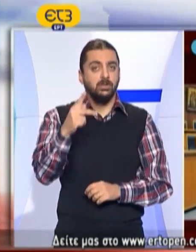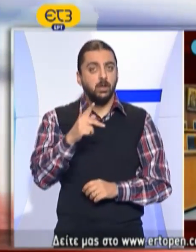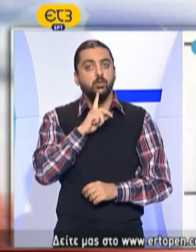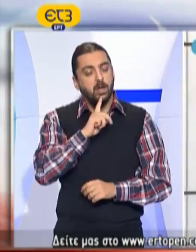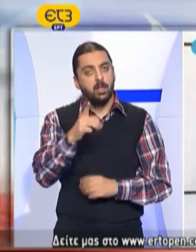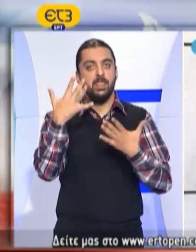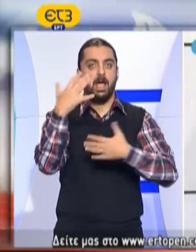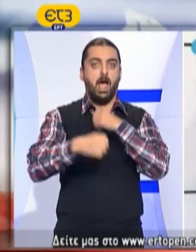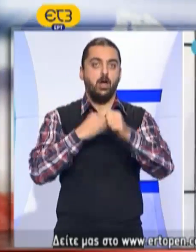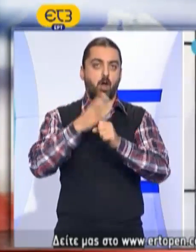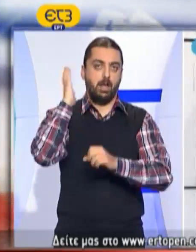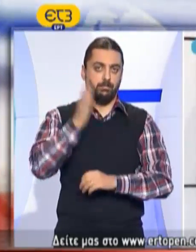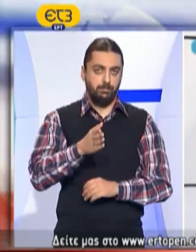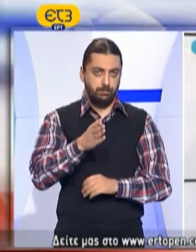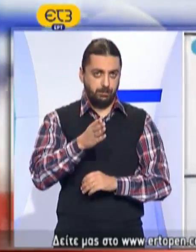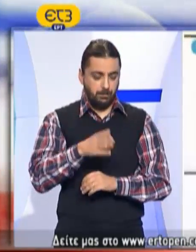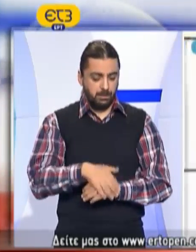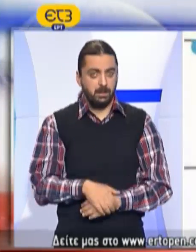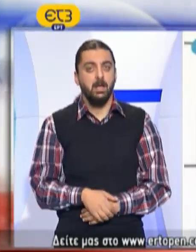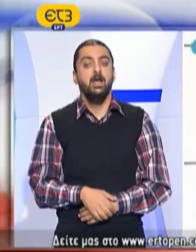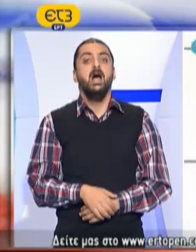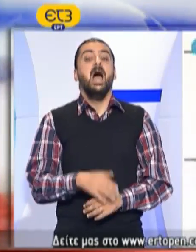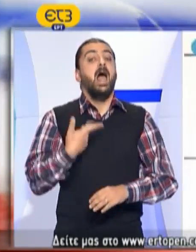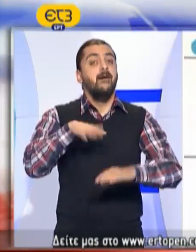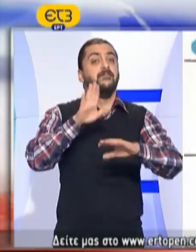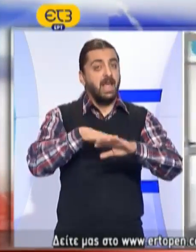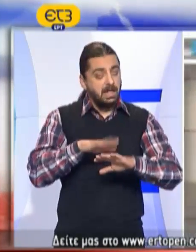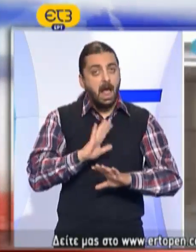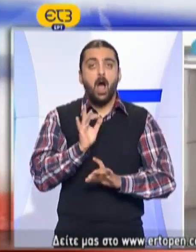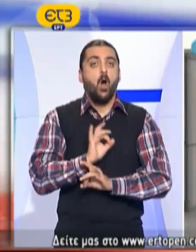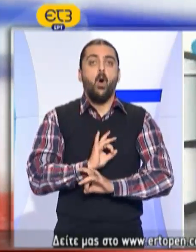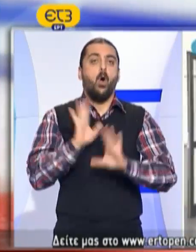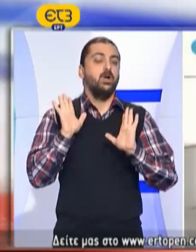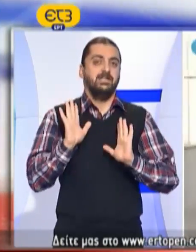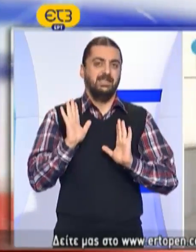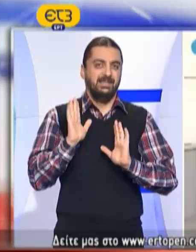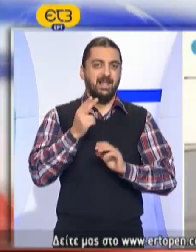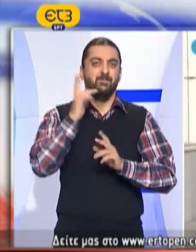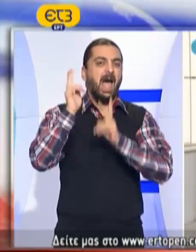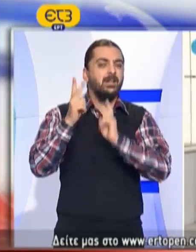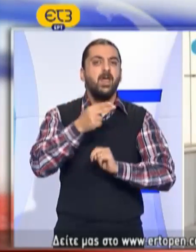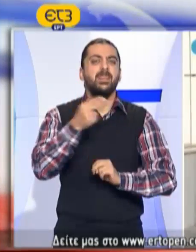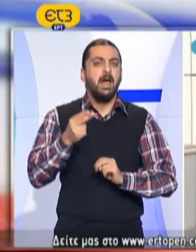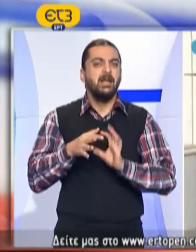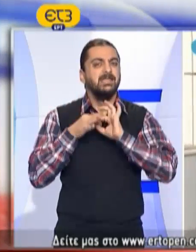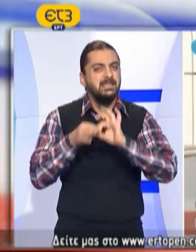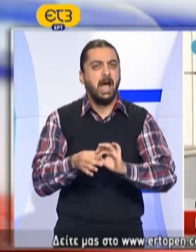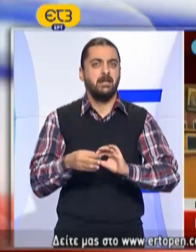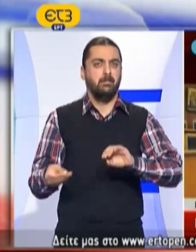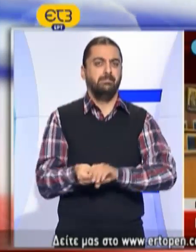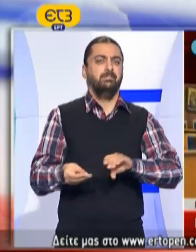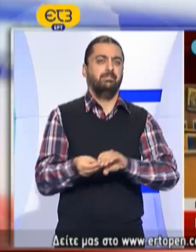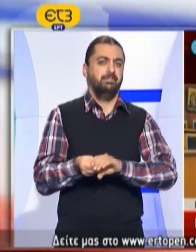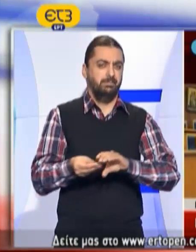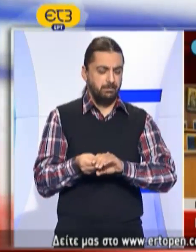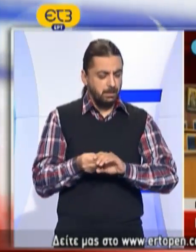έτη. Ένοχοι, χωρίς την επιβαρυντική περίσταση της διάπραξης κατ' επάγγελμα νομιμοποίησης εσόδων, που κατά τον νόμο τιμωρείται με